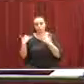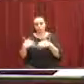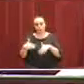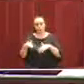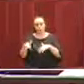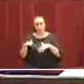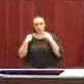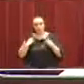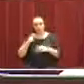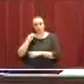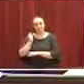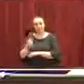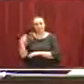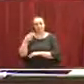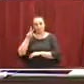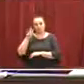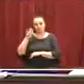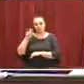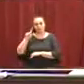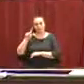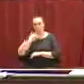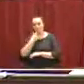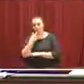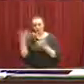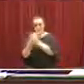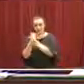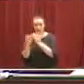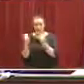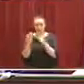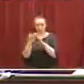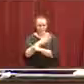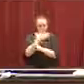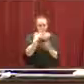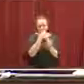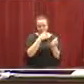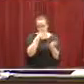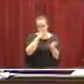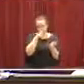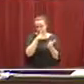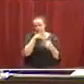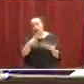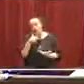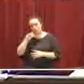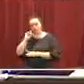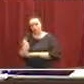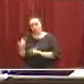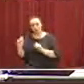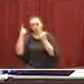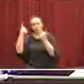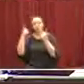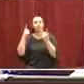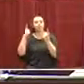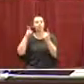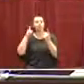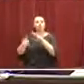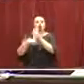és la sentència Gürtel que explica allò que molts dèiem i denunciàvem des de fa molts anys. I és, efectivament, la